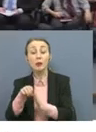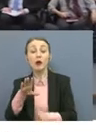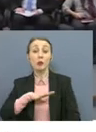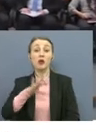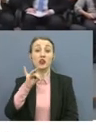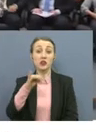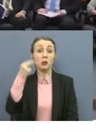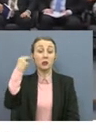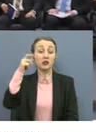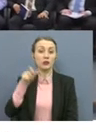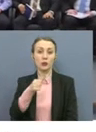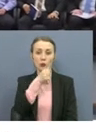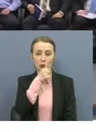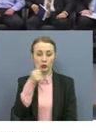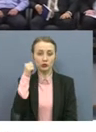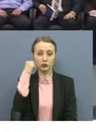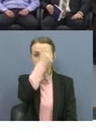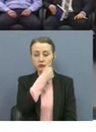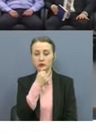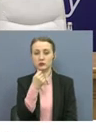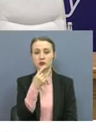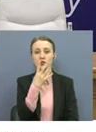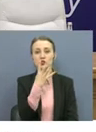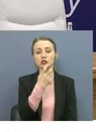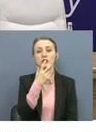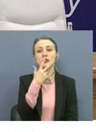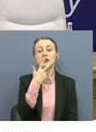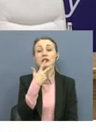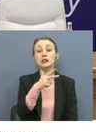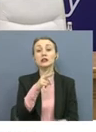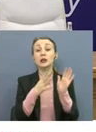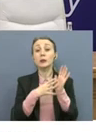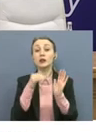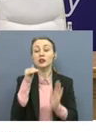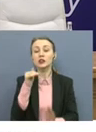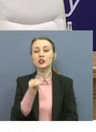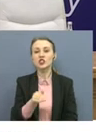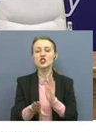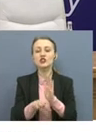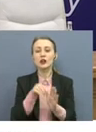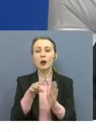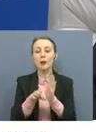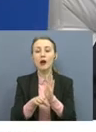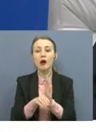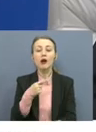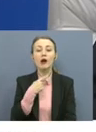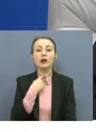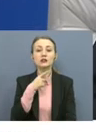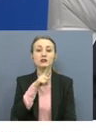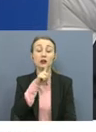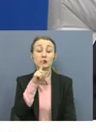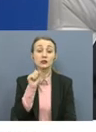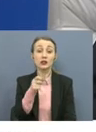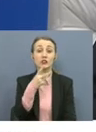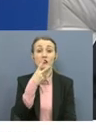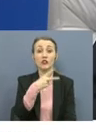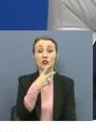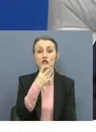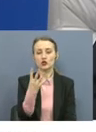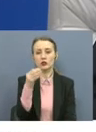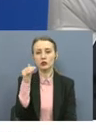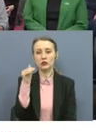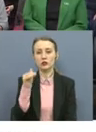24 мыңдайы ақжолдық кандидатқа дауыс берген. Бұл дегеніміз 30 мыңға тарта адам Ақжол партиясына мүдделес екенін білдіреді. Соңғы 2